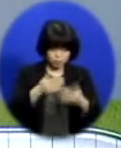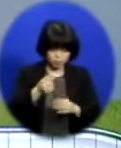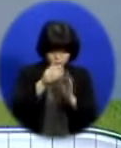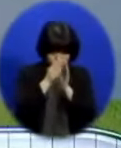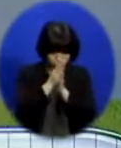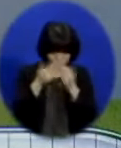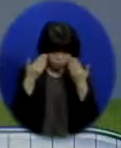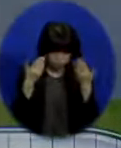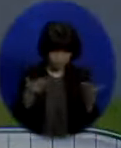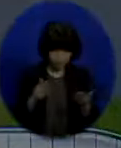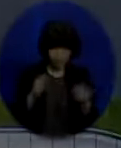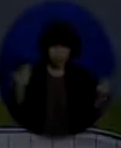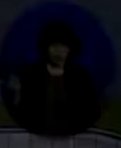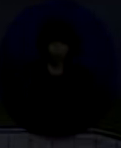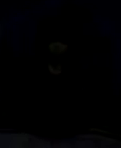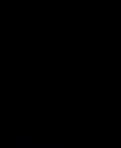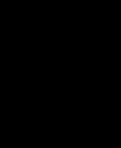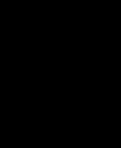기도하나이다 아멘